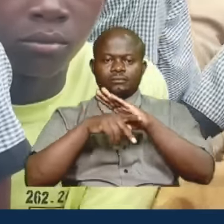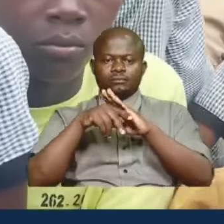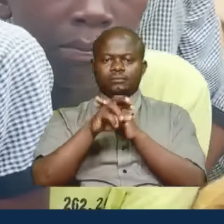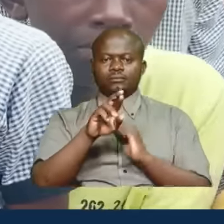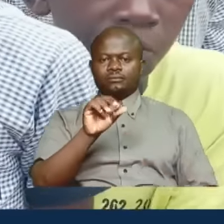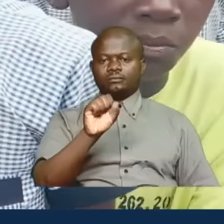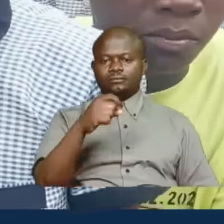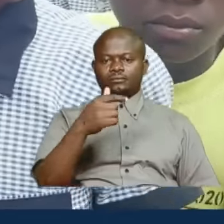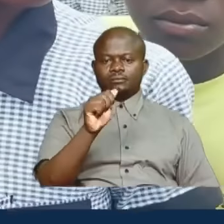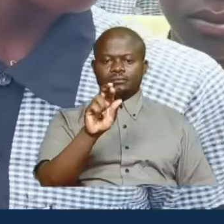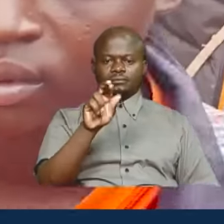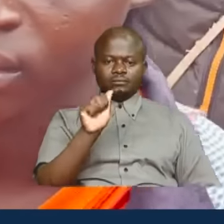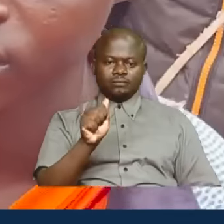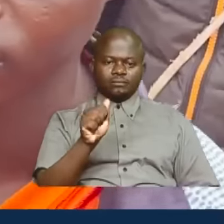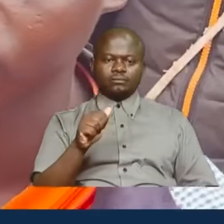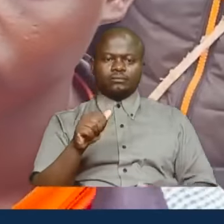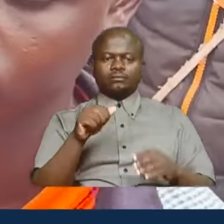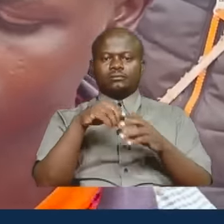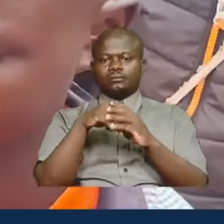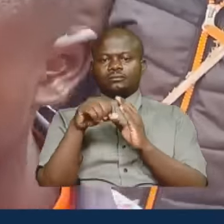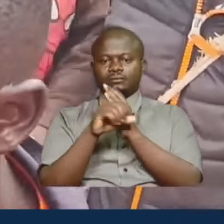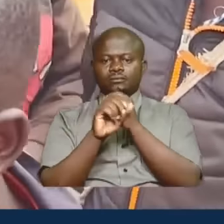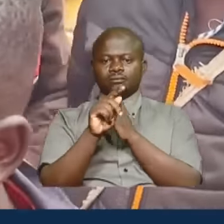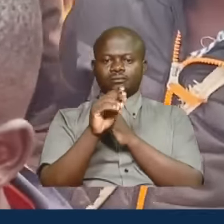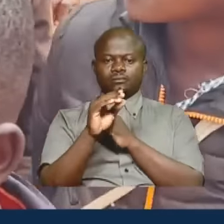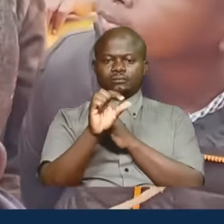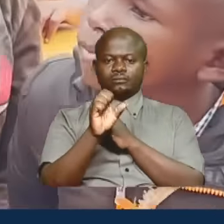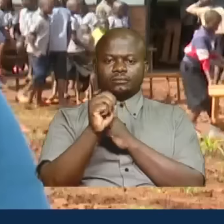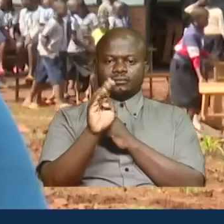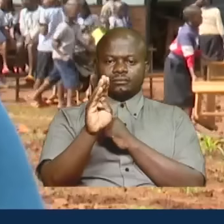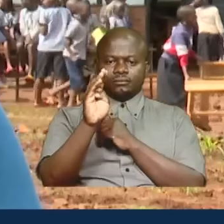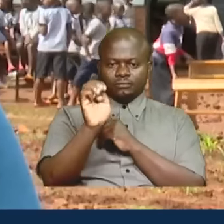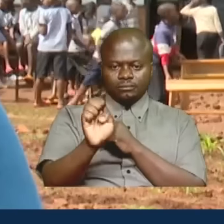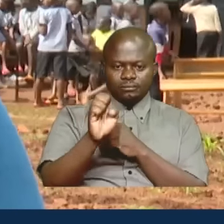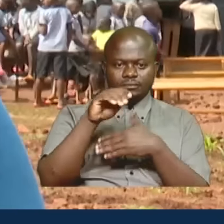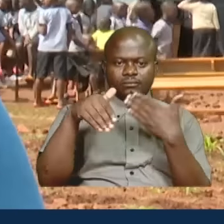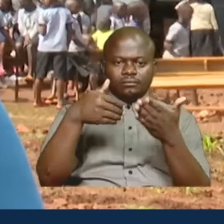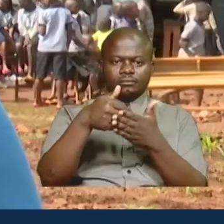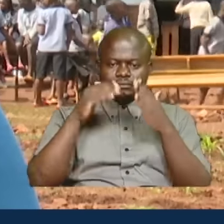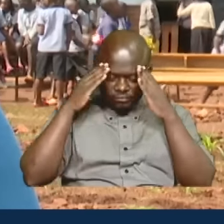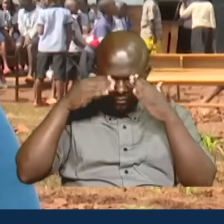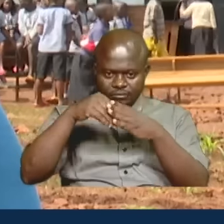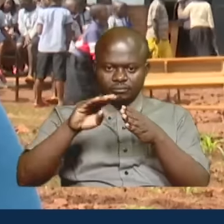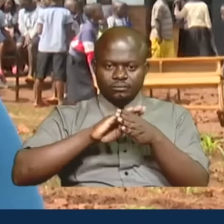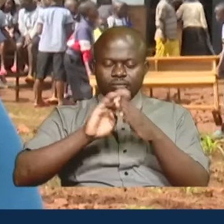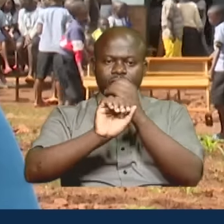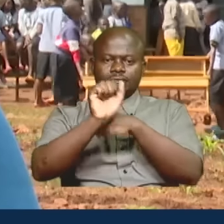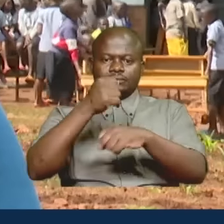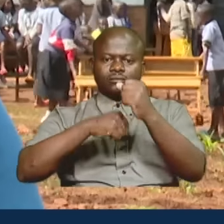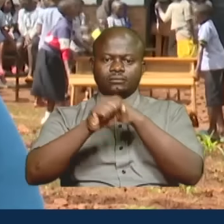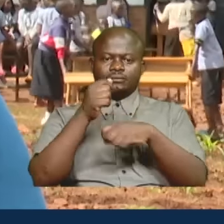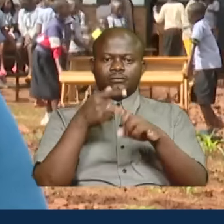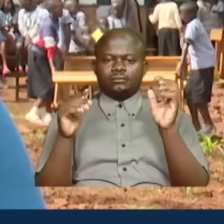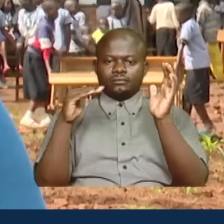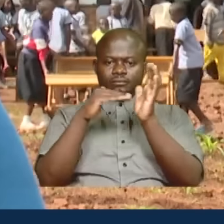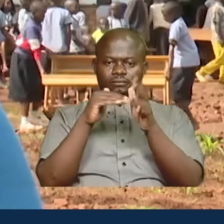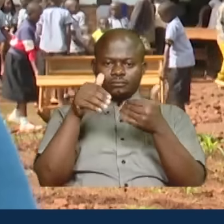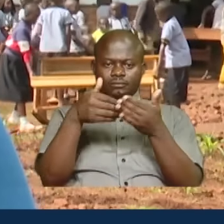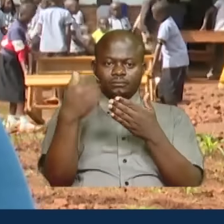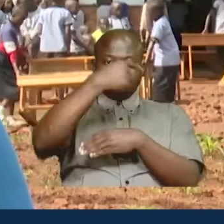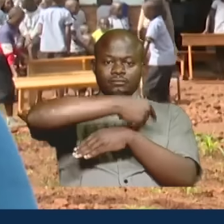Rusagara riherereye muri Kigembe, baravuga ko uyu munsi bahugira mu bikorwa bitandukanye, ariko noneho uyu